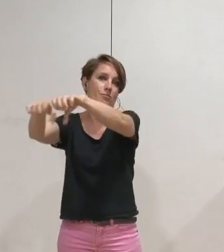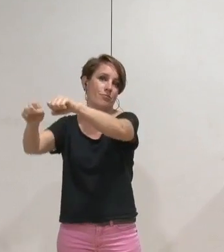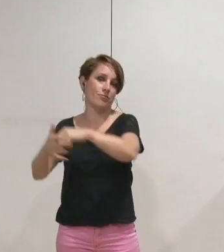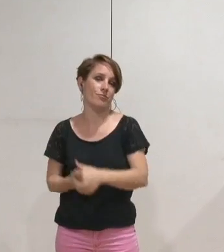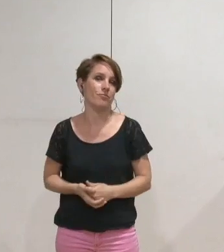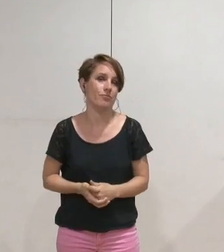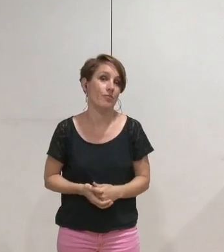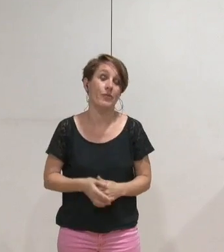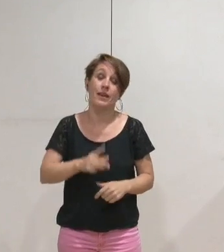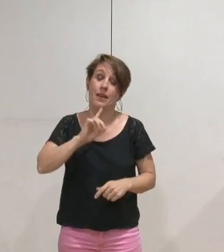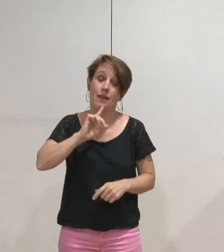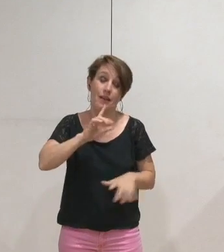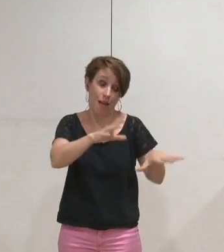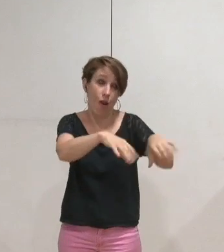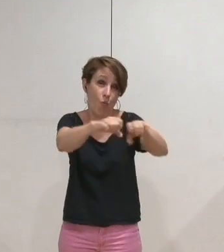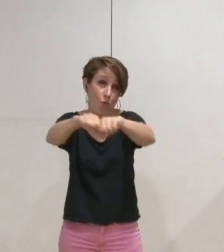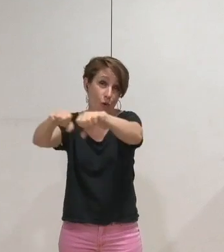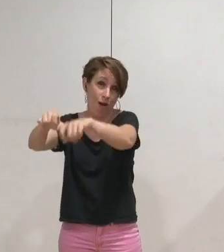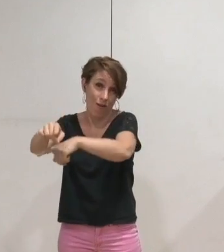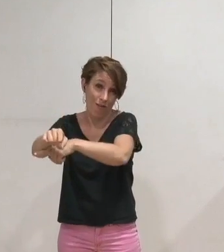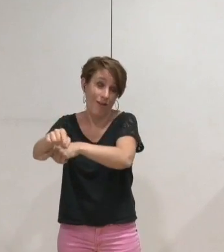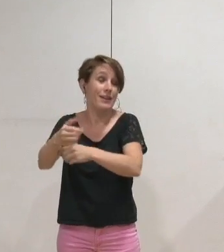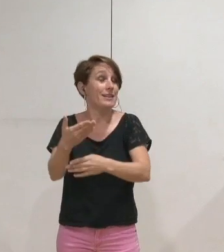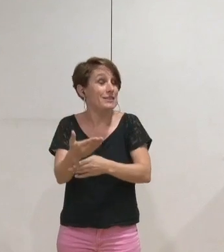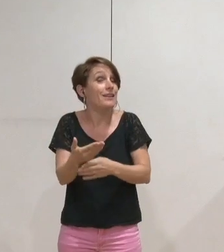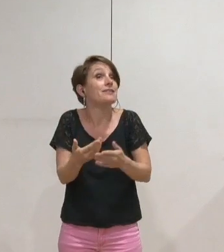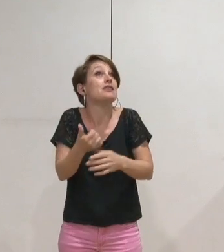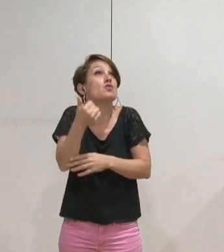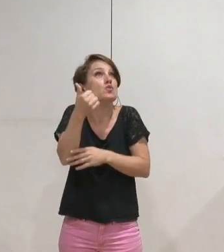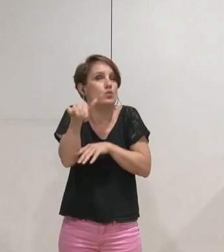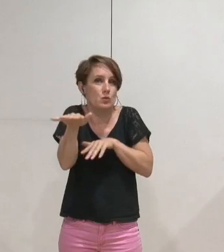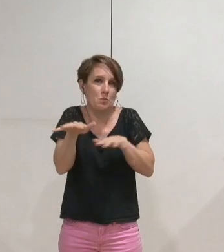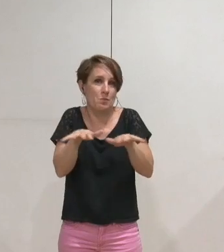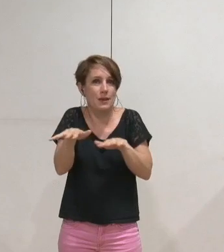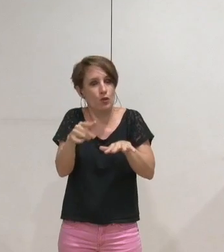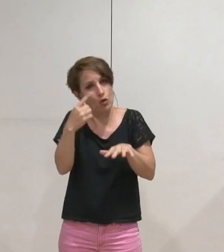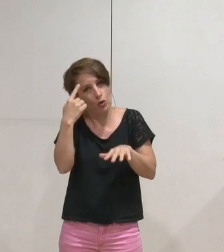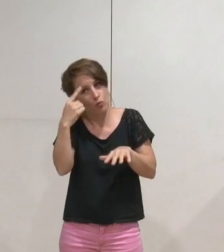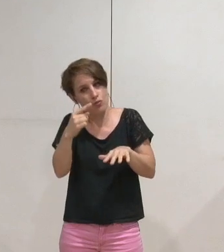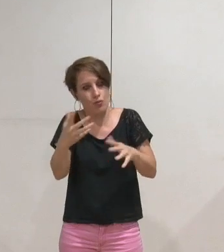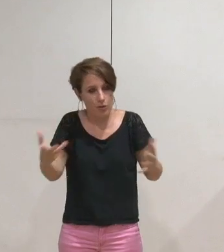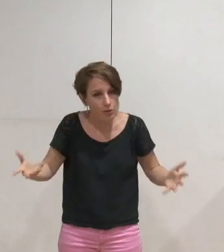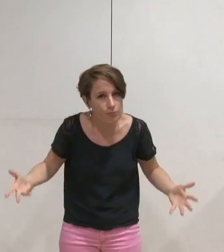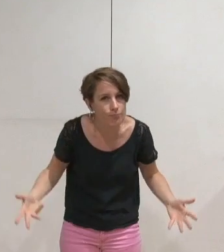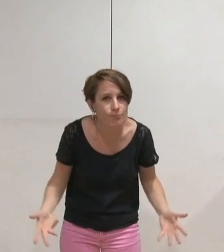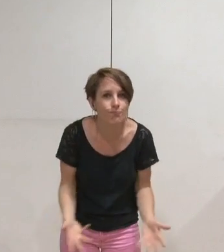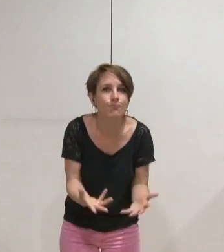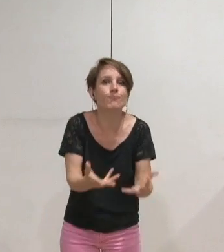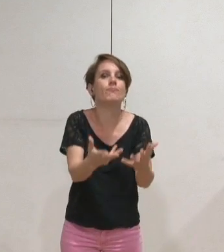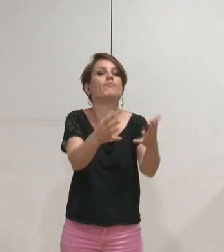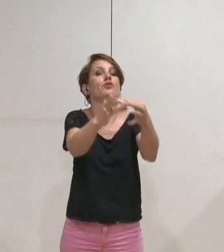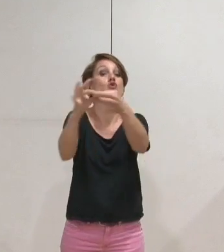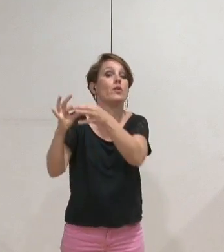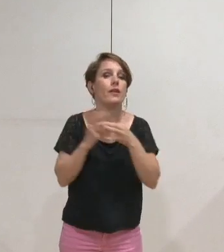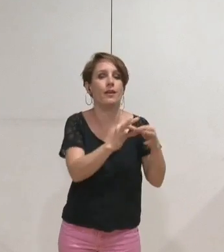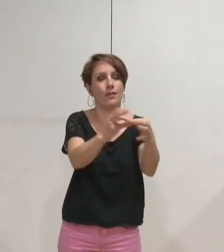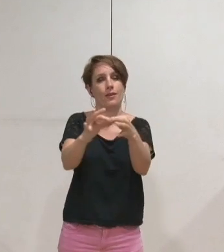l'emploi c'est une manière pour la collectivité de faire jouer des mécanismes de solidarité on voit